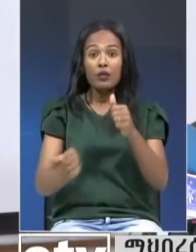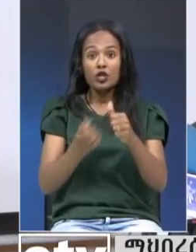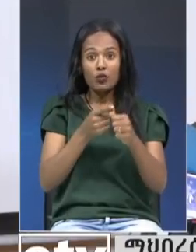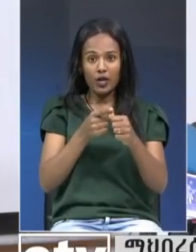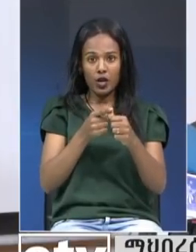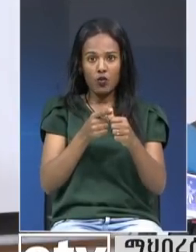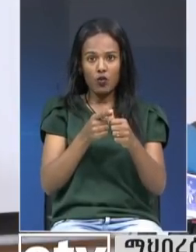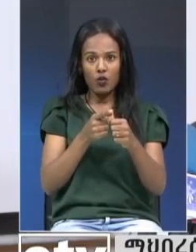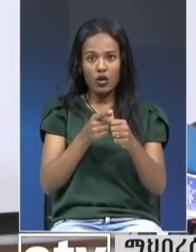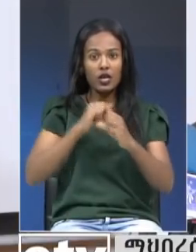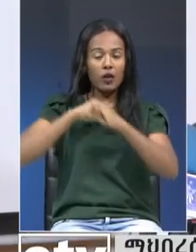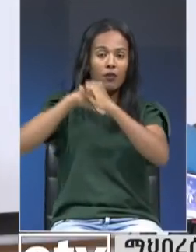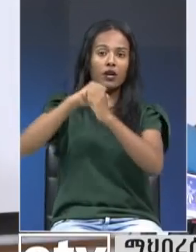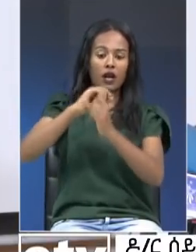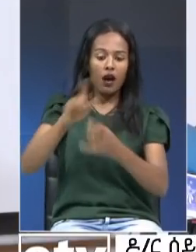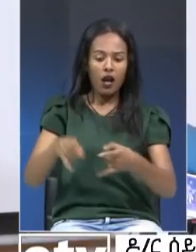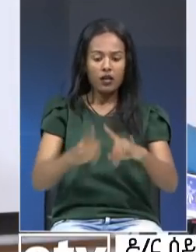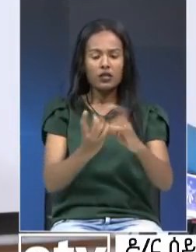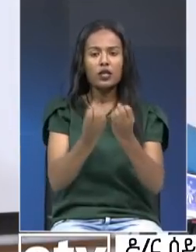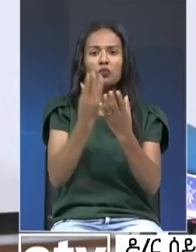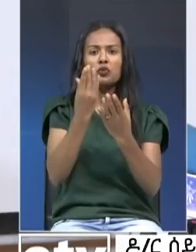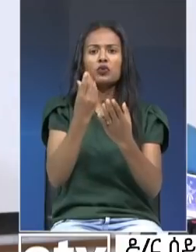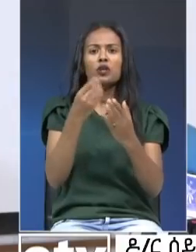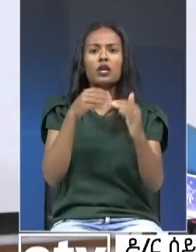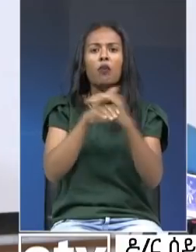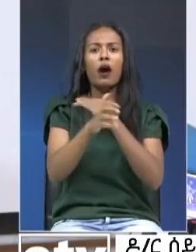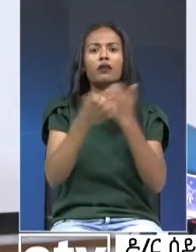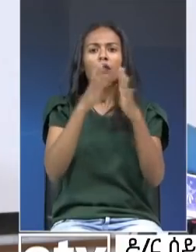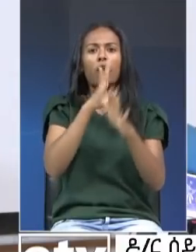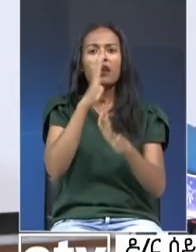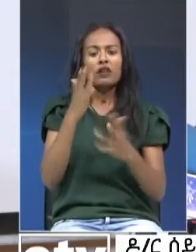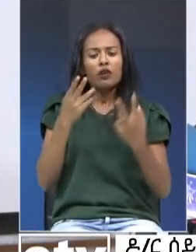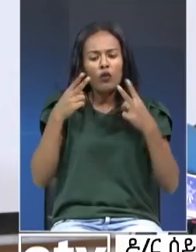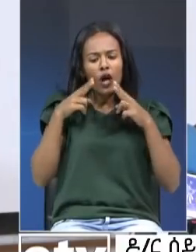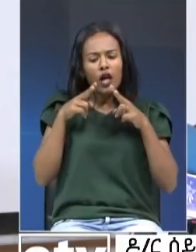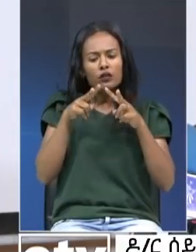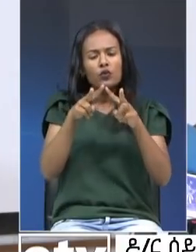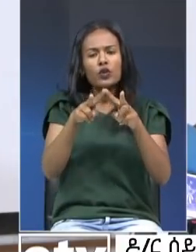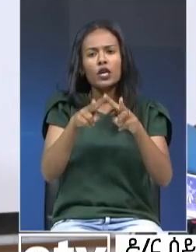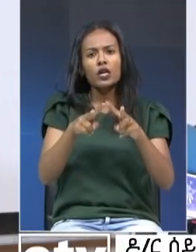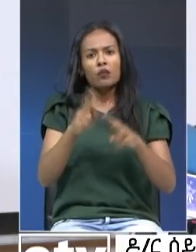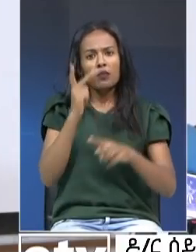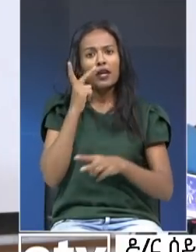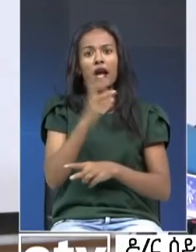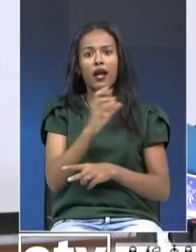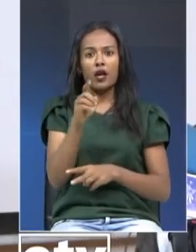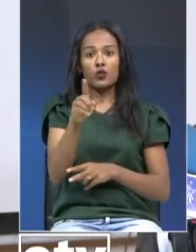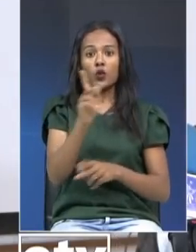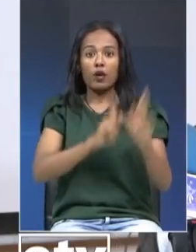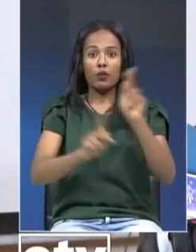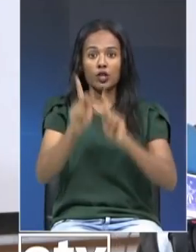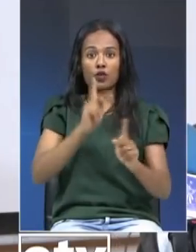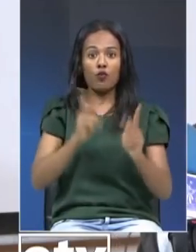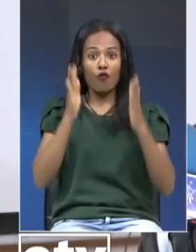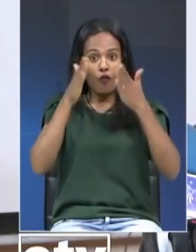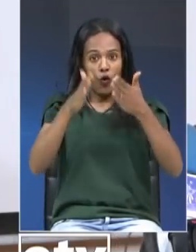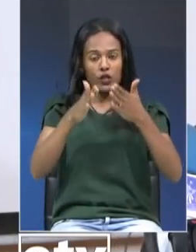የመጀመሪያውን የመከላከያ ዘዴ ብዙ ግብዓት የማይፈልገውን አተኩረን ብናስተምርና እሱ ላይ ህብረተሰቡ ፎከስ